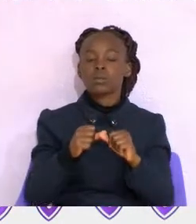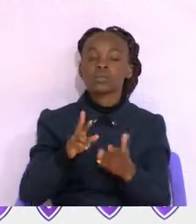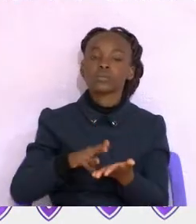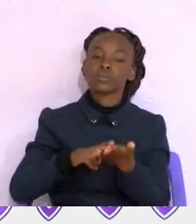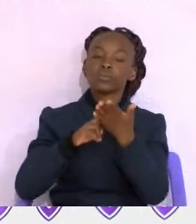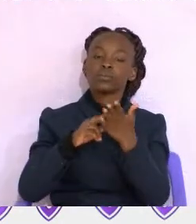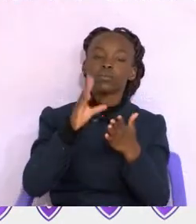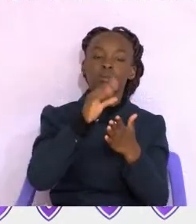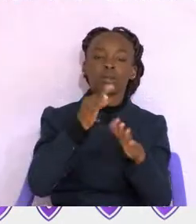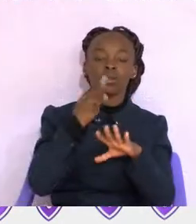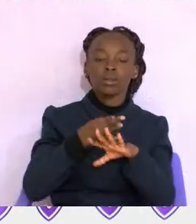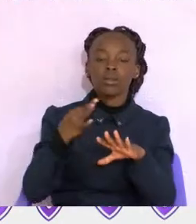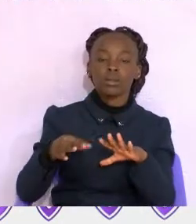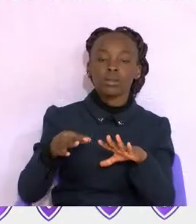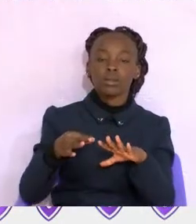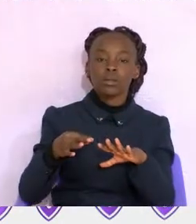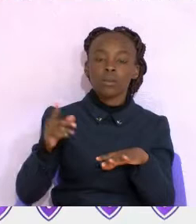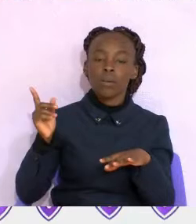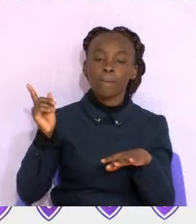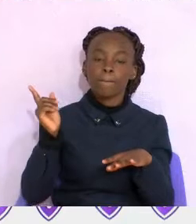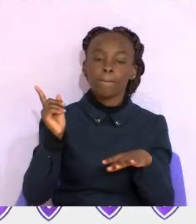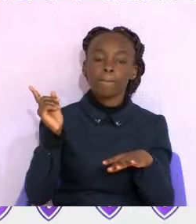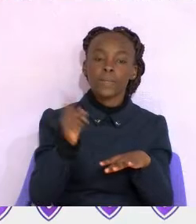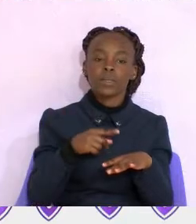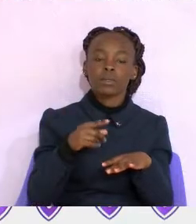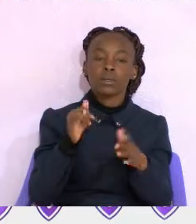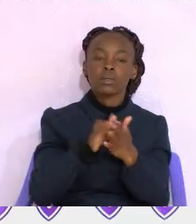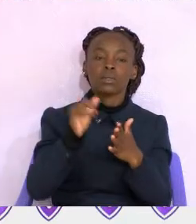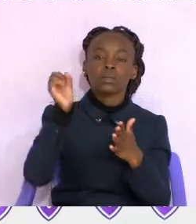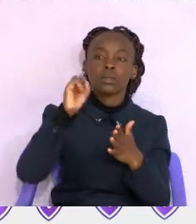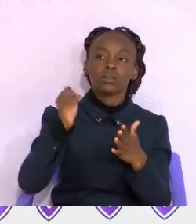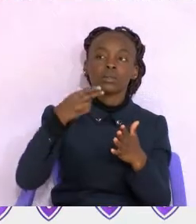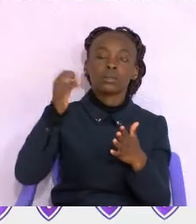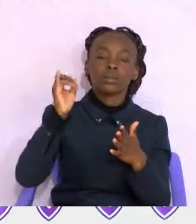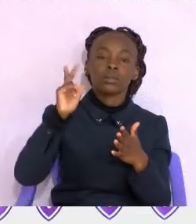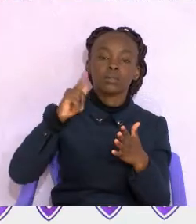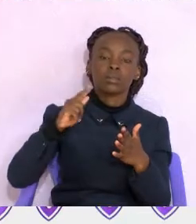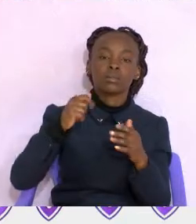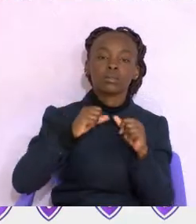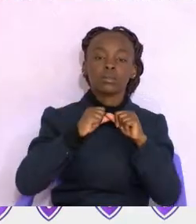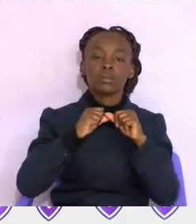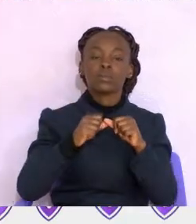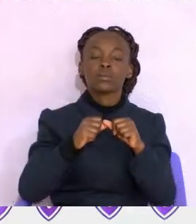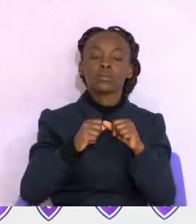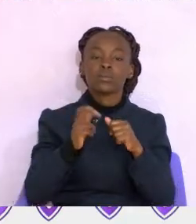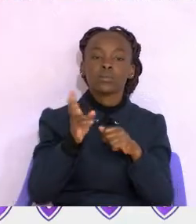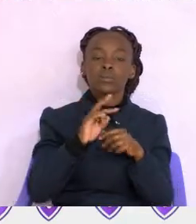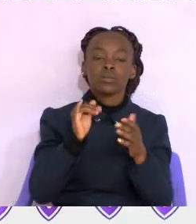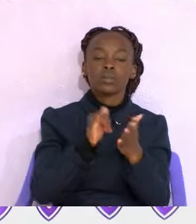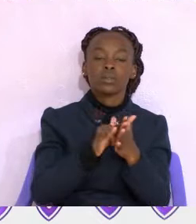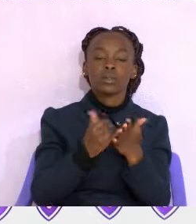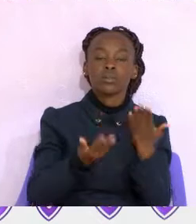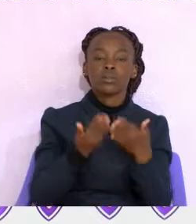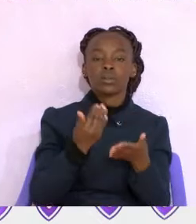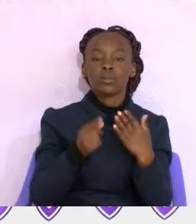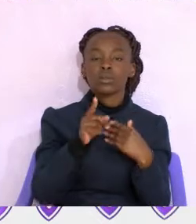kuendelea kuanguka ikipiga ile meli, na alikuwa anaendelea kushuhudia hayo. Je, wakati ule uko katikati